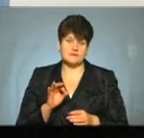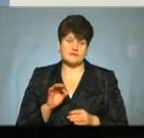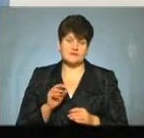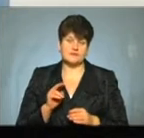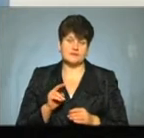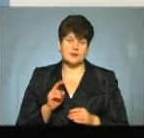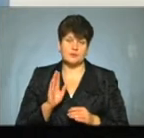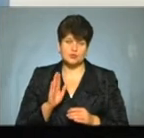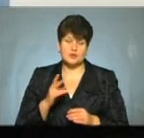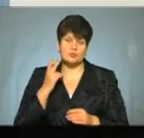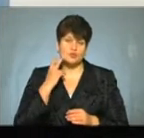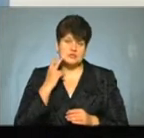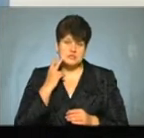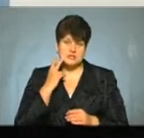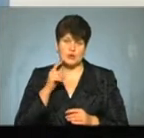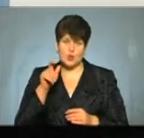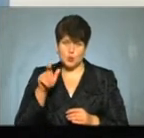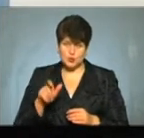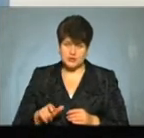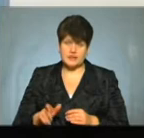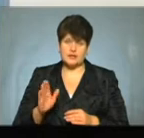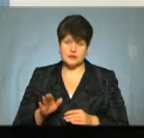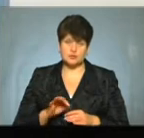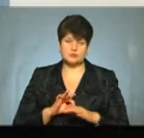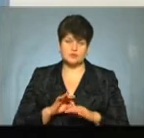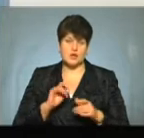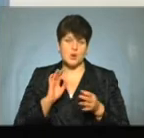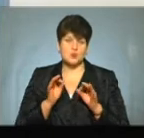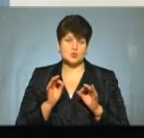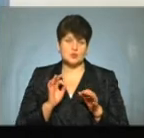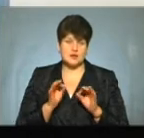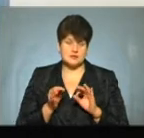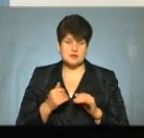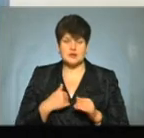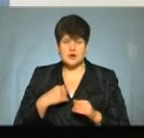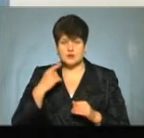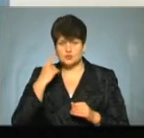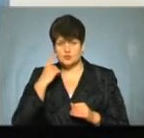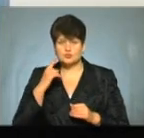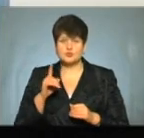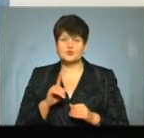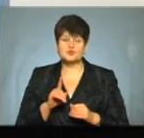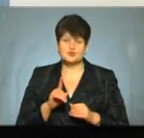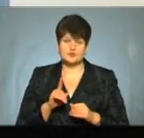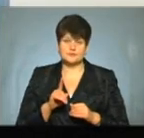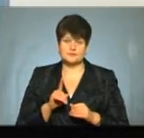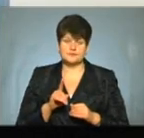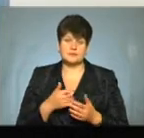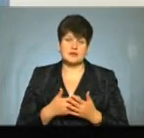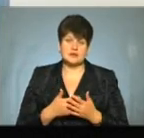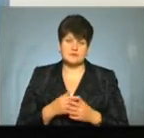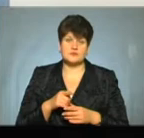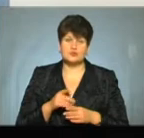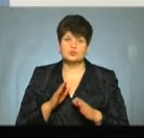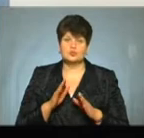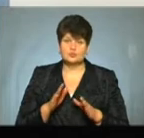буде постійно людина, яка буде це здійснювати. Я думаю, що принаймні, воно буде,